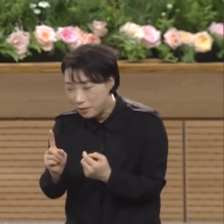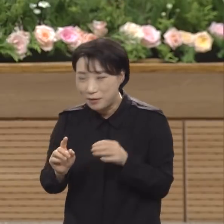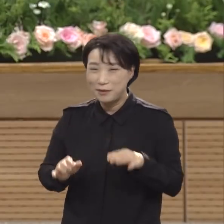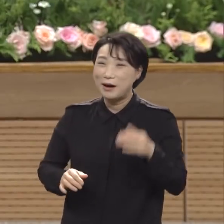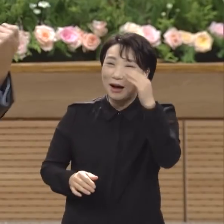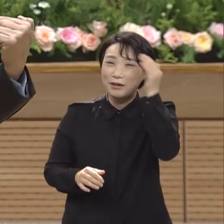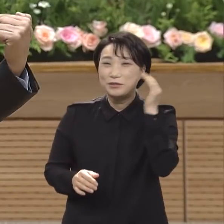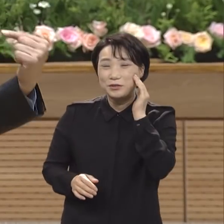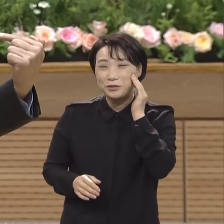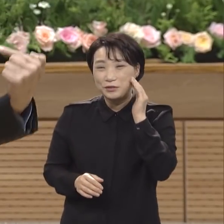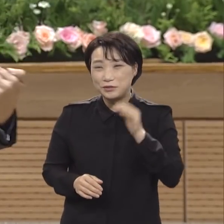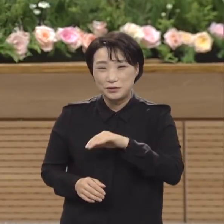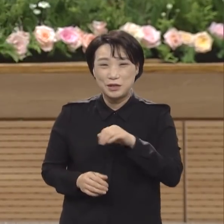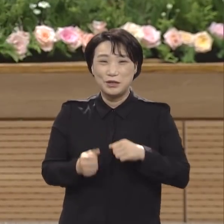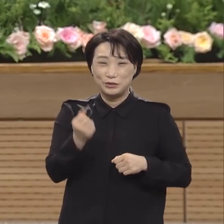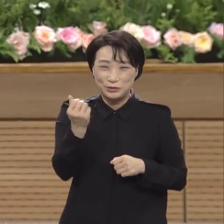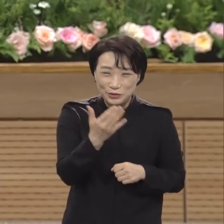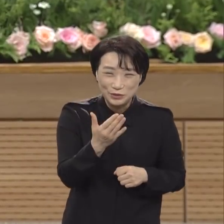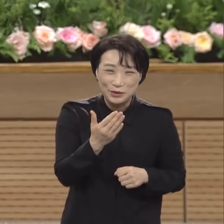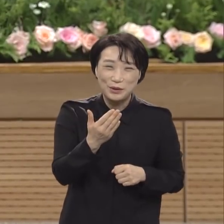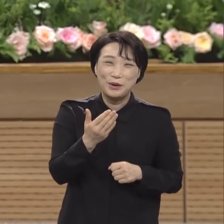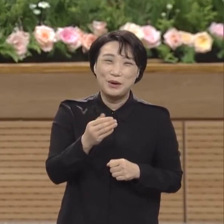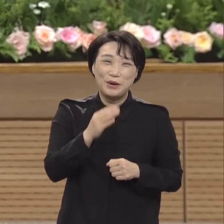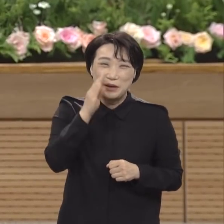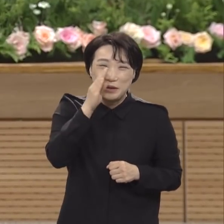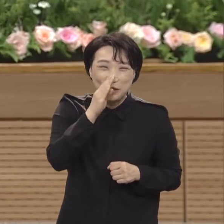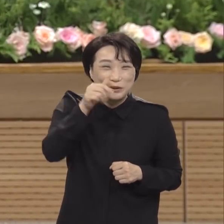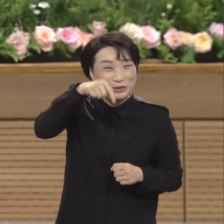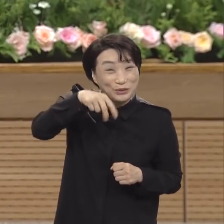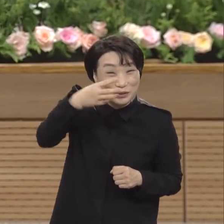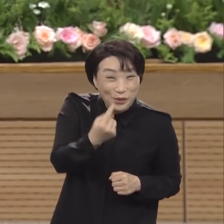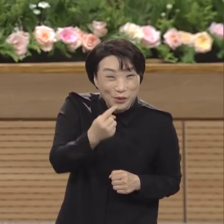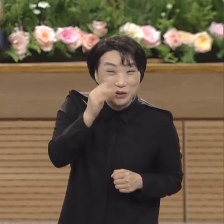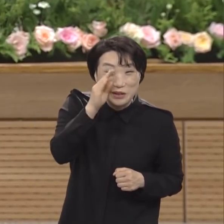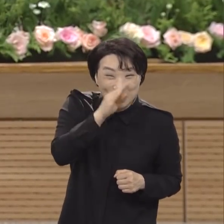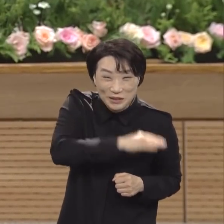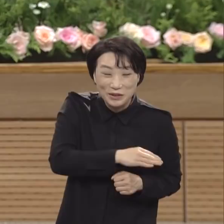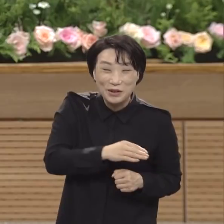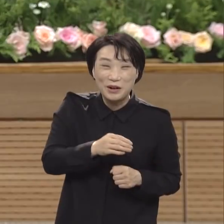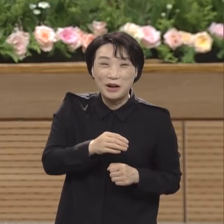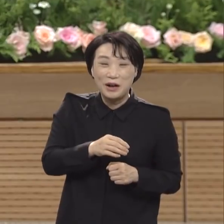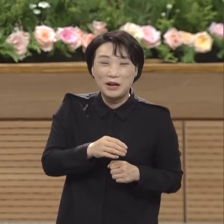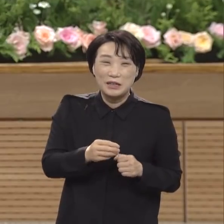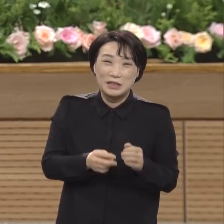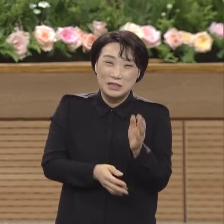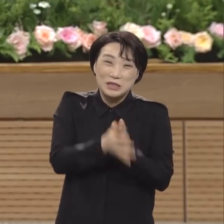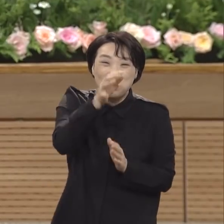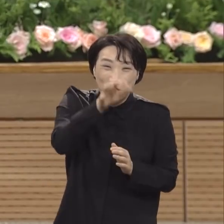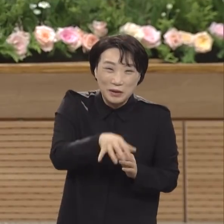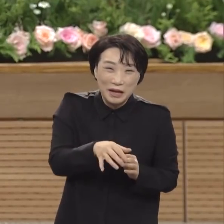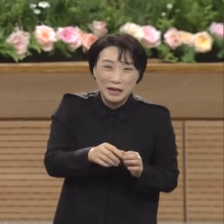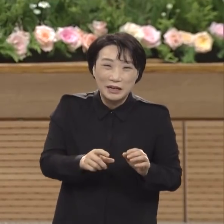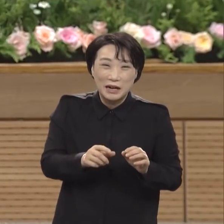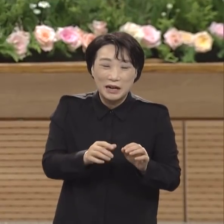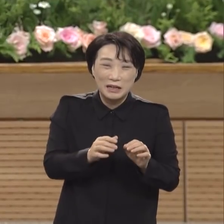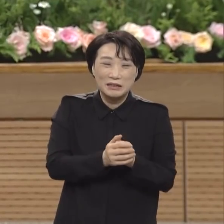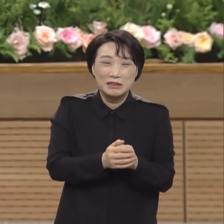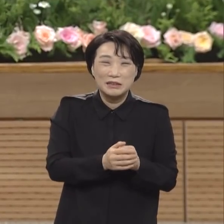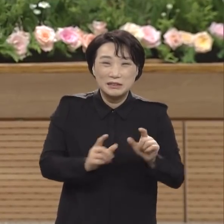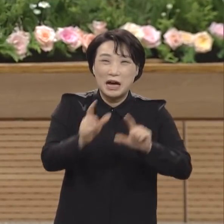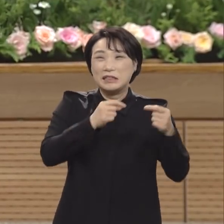대한민국 구로구 촌동네에 사는 나, 그죠? 5층 이상 집도 질 수 없는 이